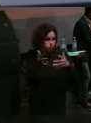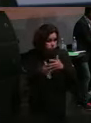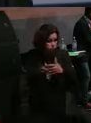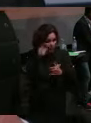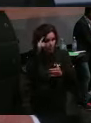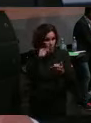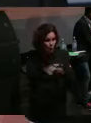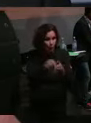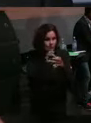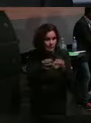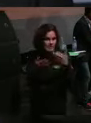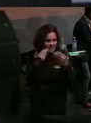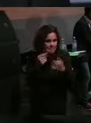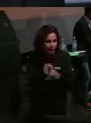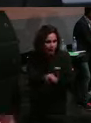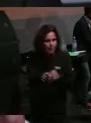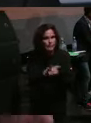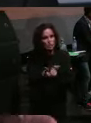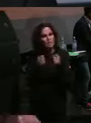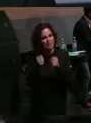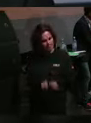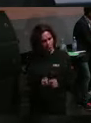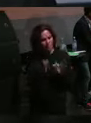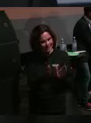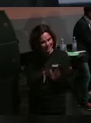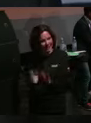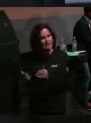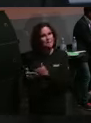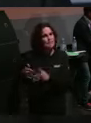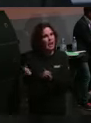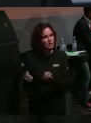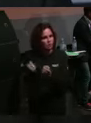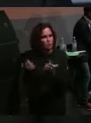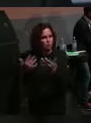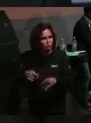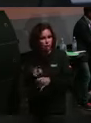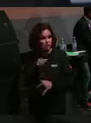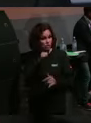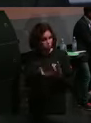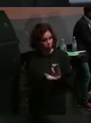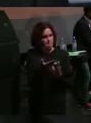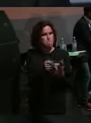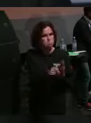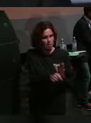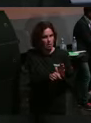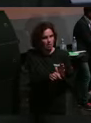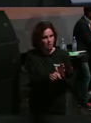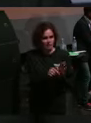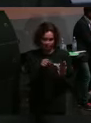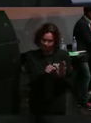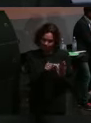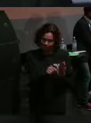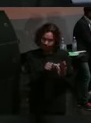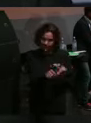klimamålene, så må vi tilrettelegge for mer kraftproduksjon. Og den skatteøkningen som har kommet, et høyprisbidrag som